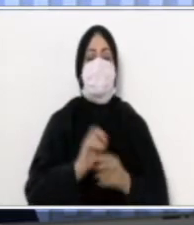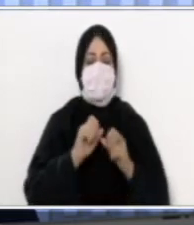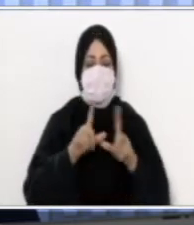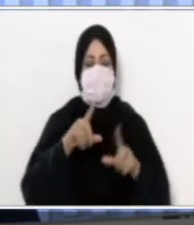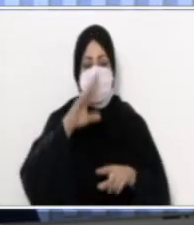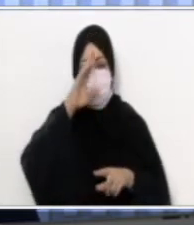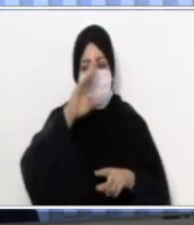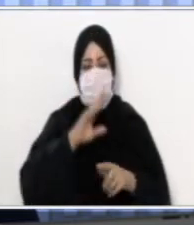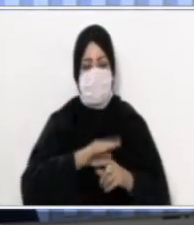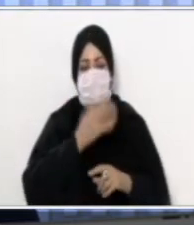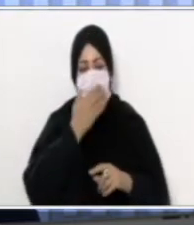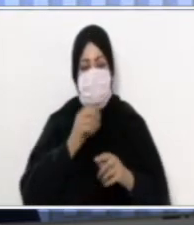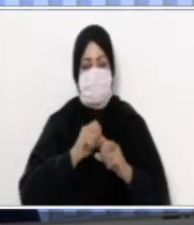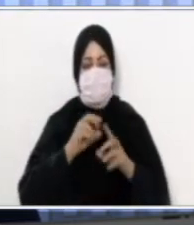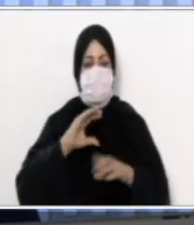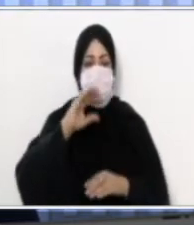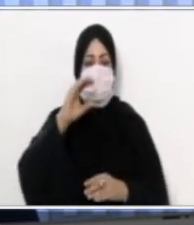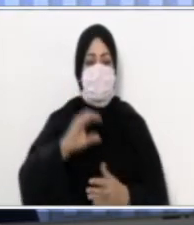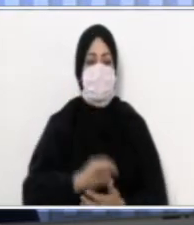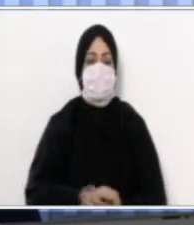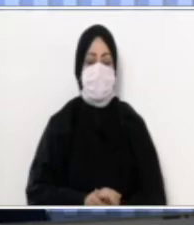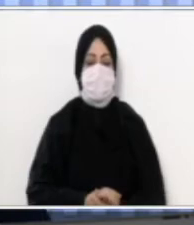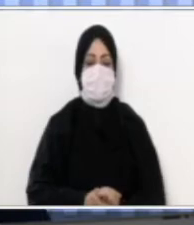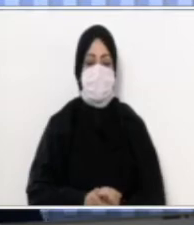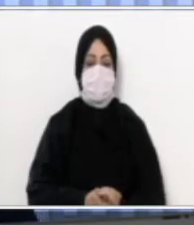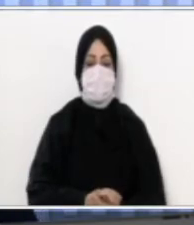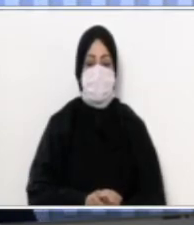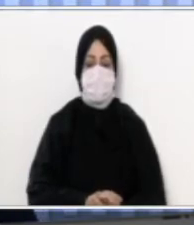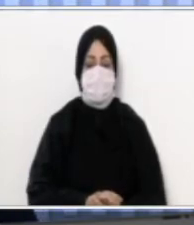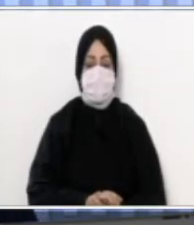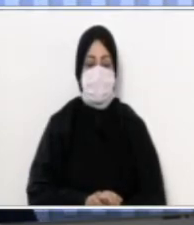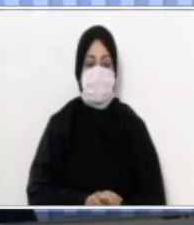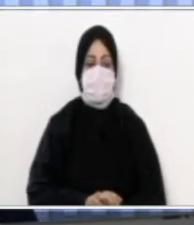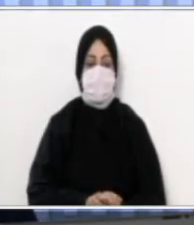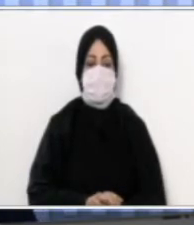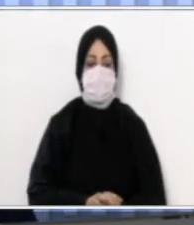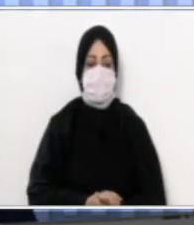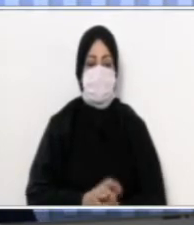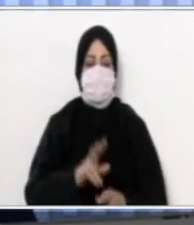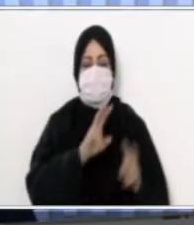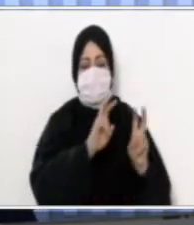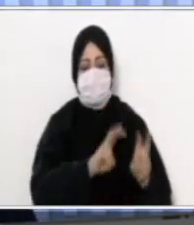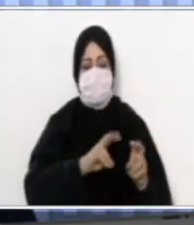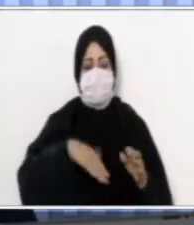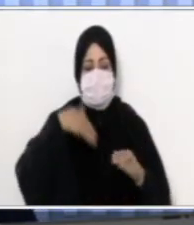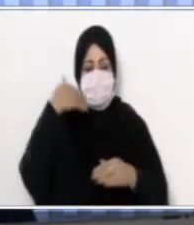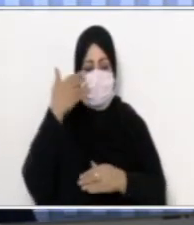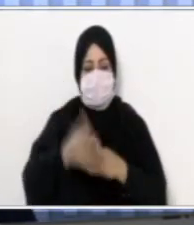واضح يا أخت فوزية. نخرج إلى فاصل ثم نعود بعد الفاصل للإجابة على الأسئلة بإذن الله تعالى.